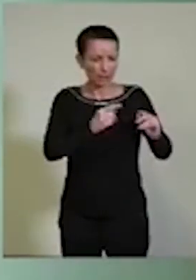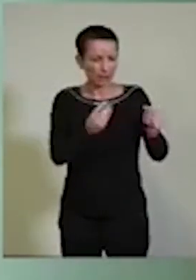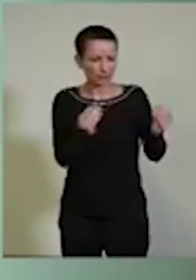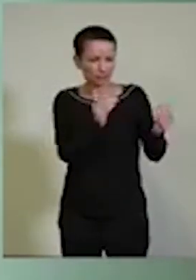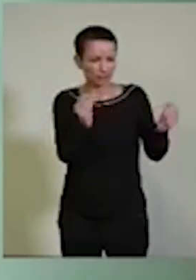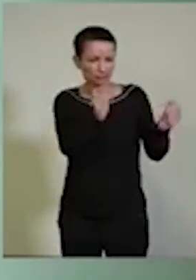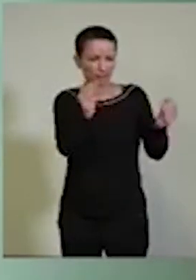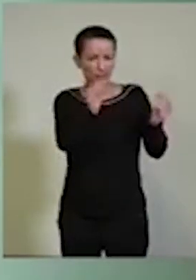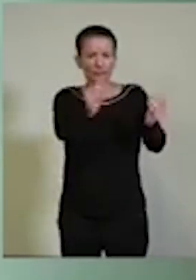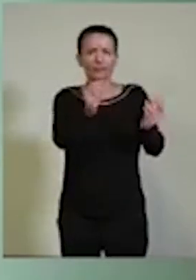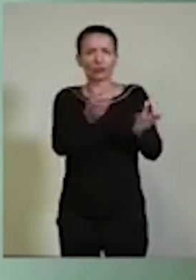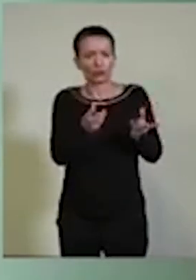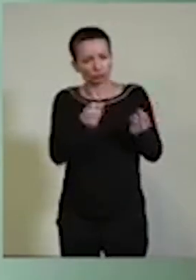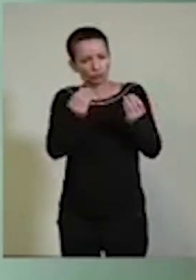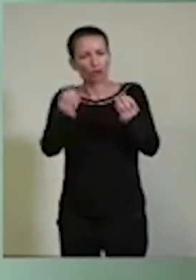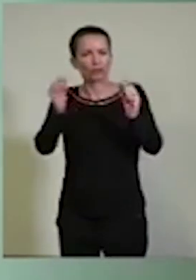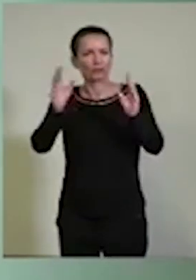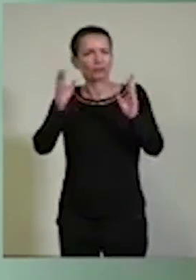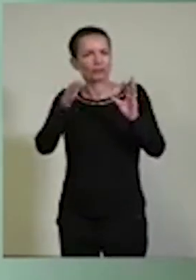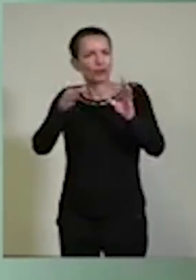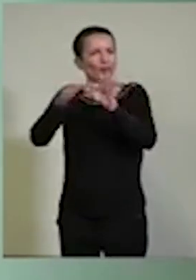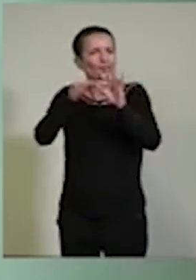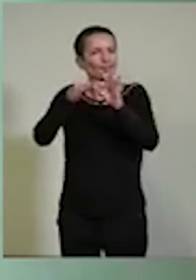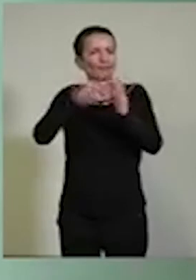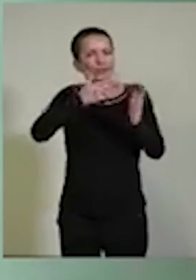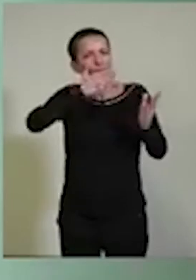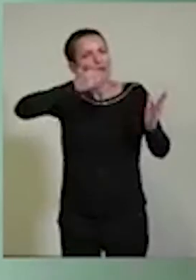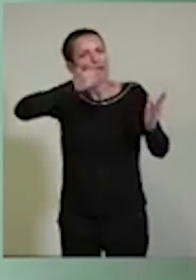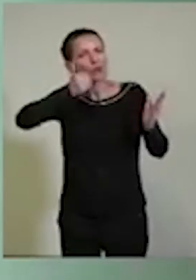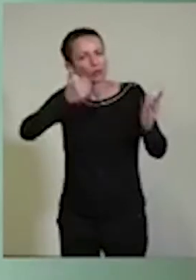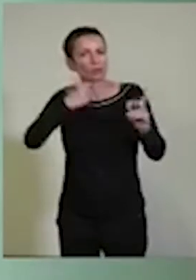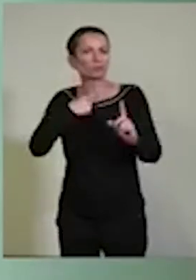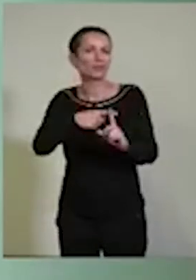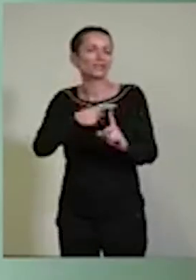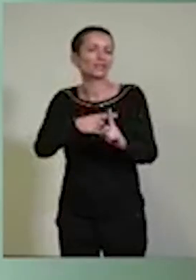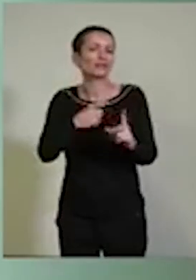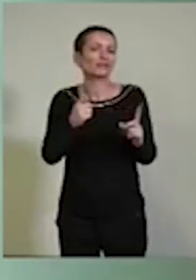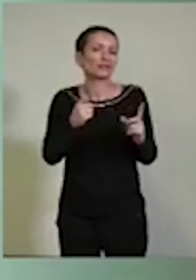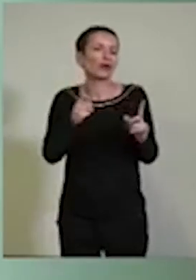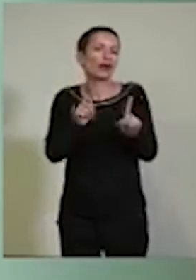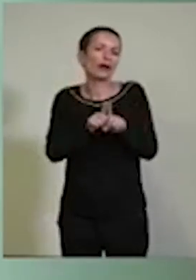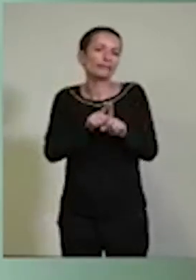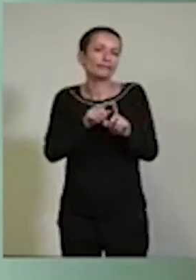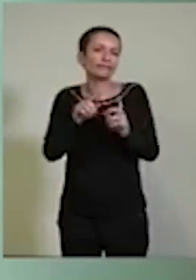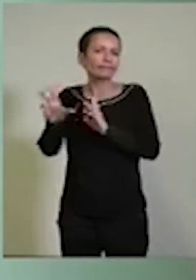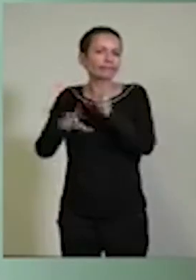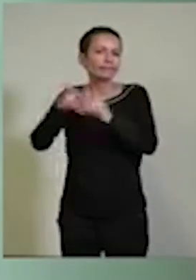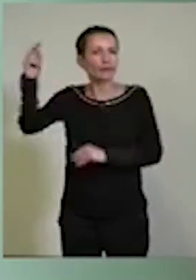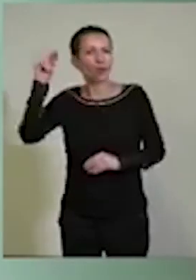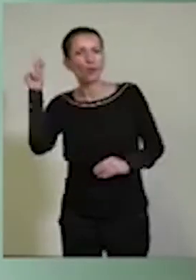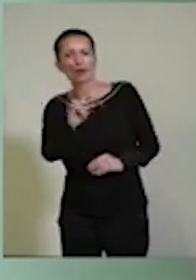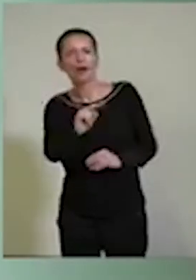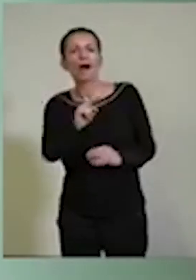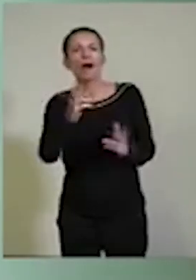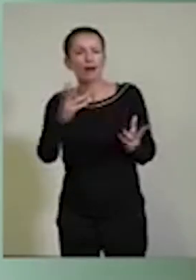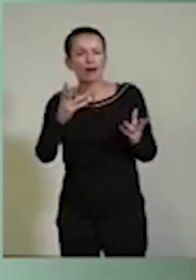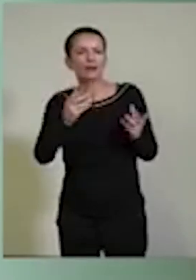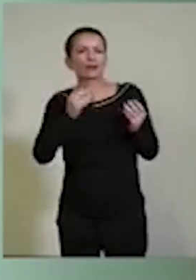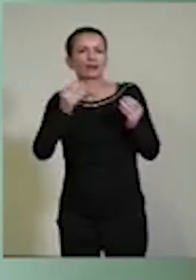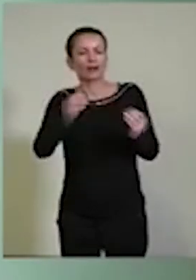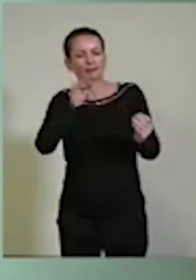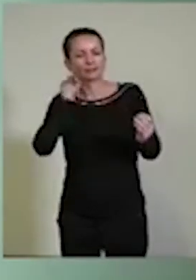nous permettre d'améliorer la collectivité en ce sens-là, c'est une très bonne chose, et d'avoir un regard extérieur aussi, ça permet de remettre en